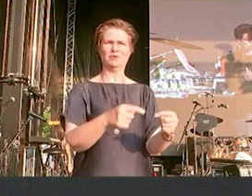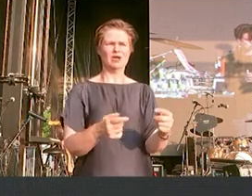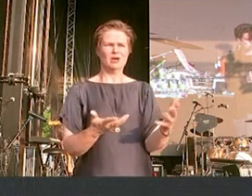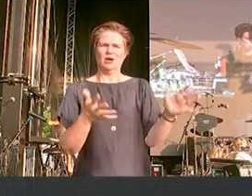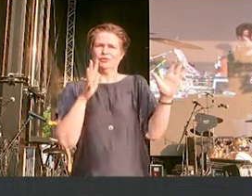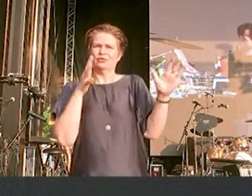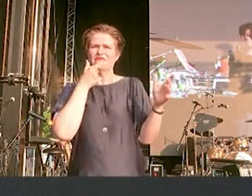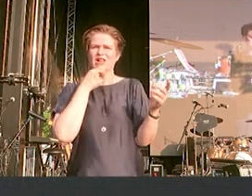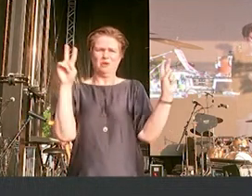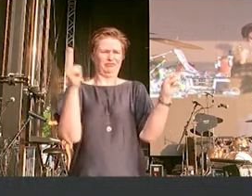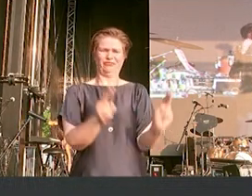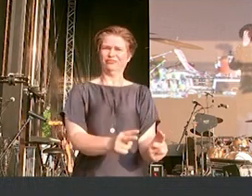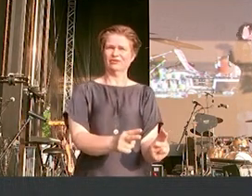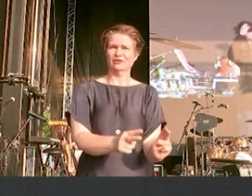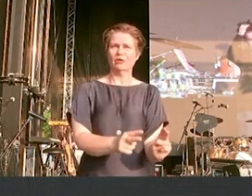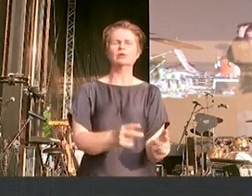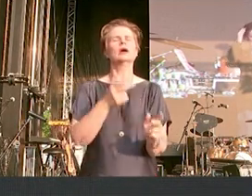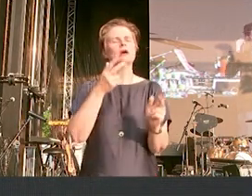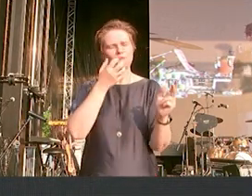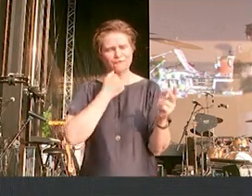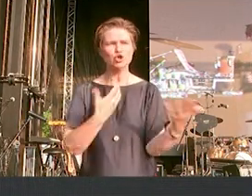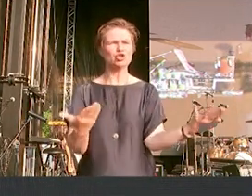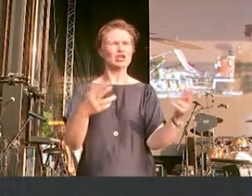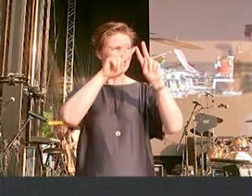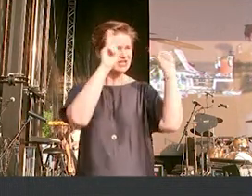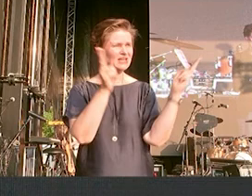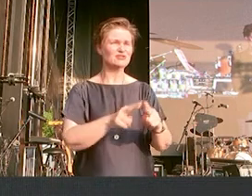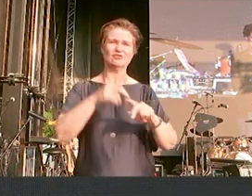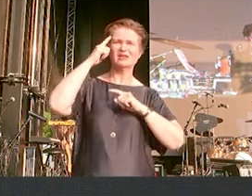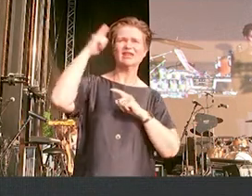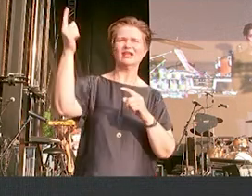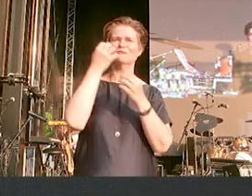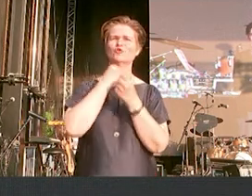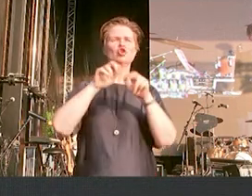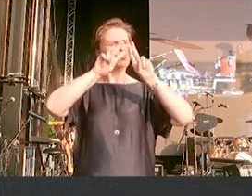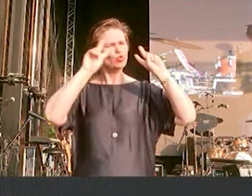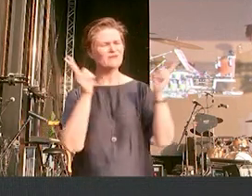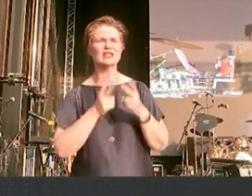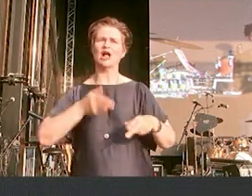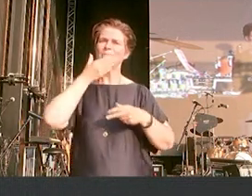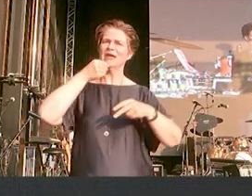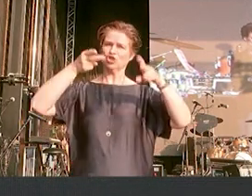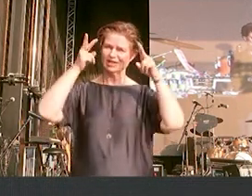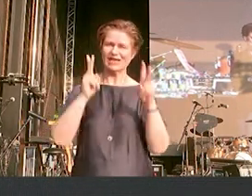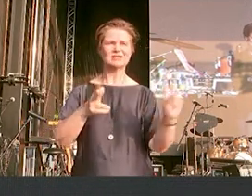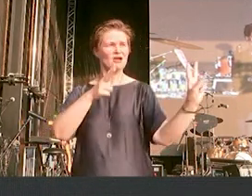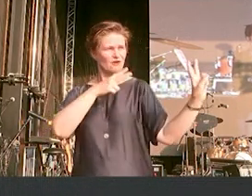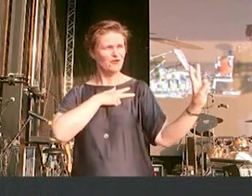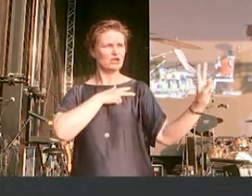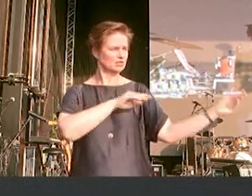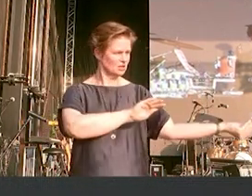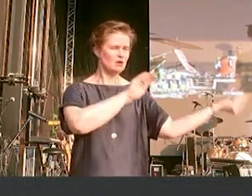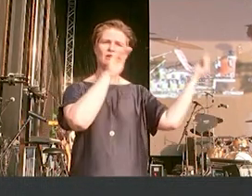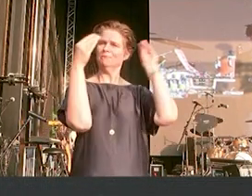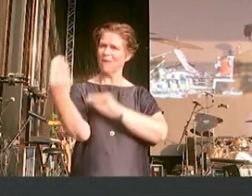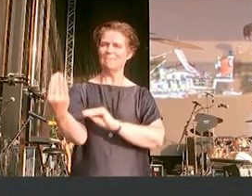Oder wollen wir international denken und handeln? Wollen wir universale Menschenrechte tatsächlich übersetzen in